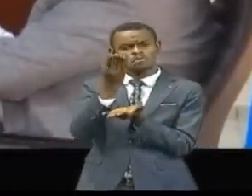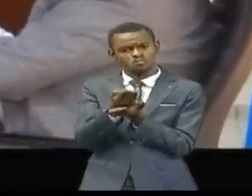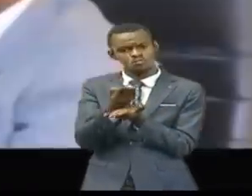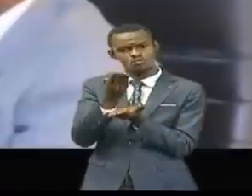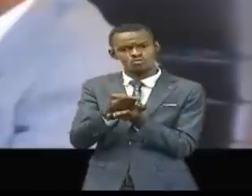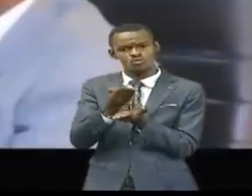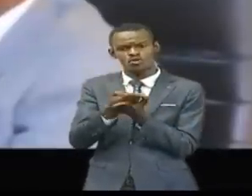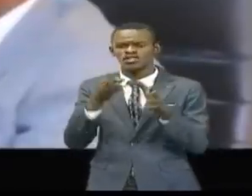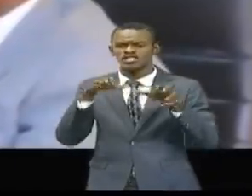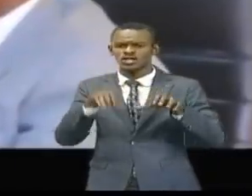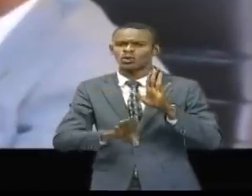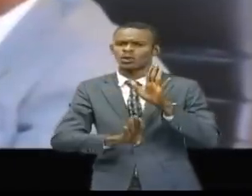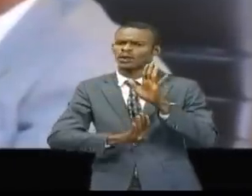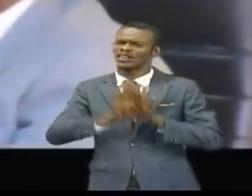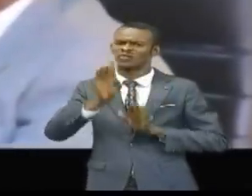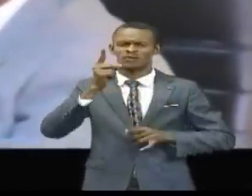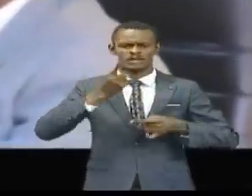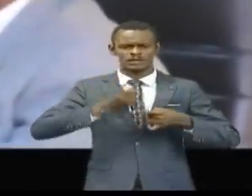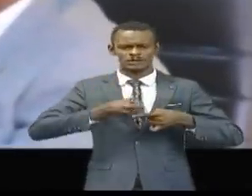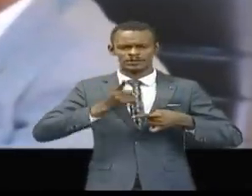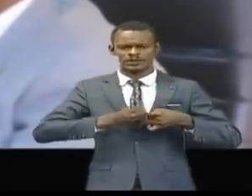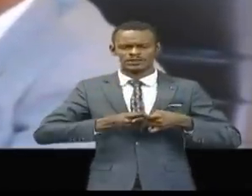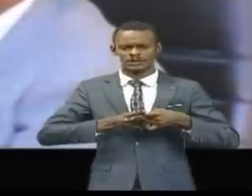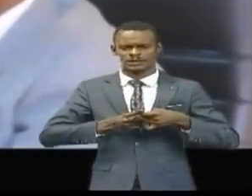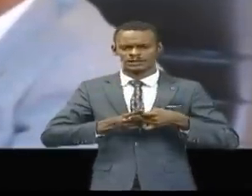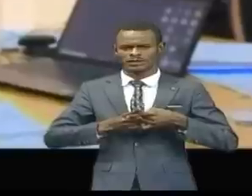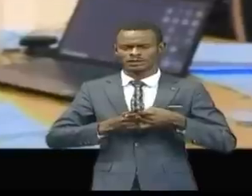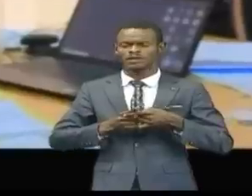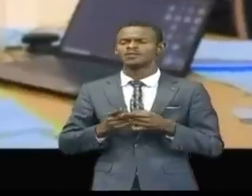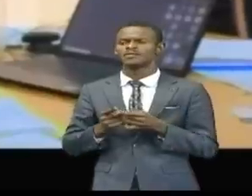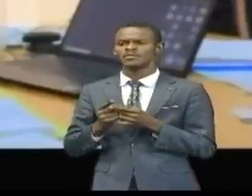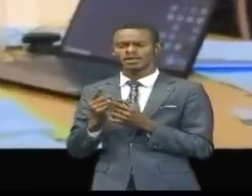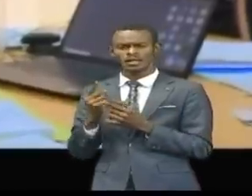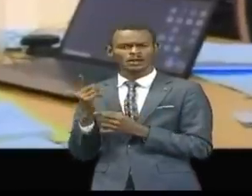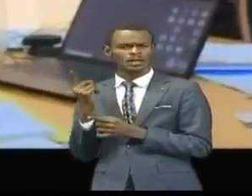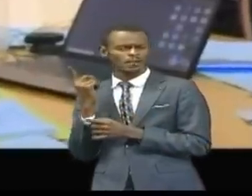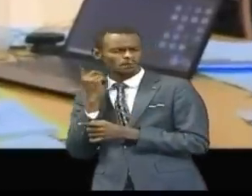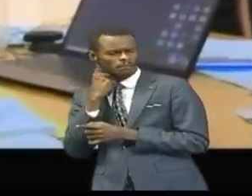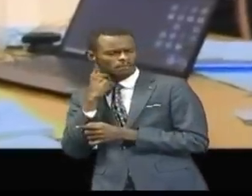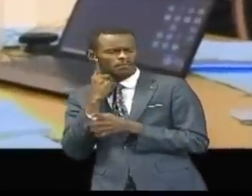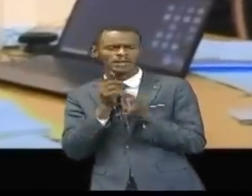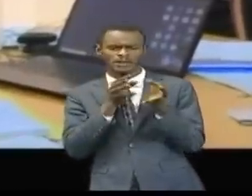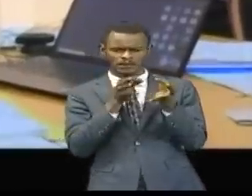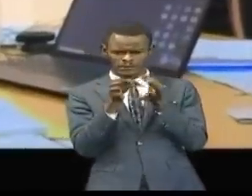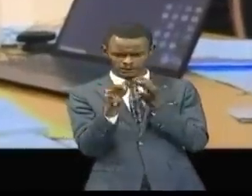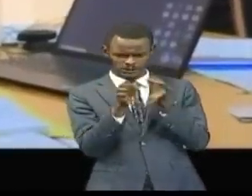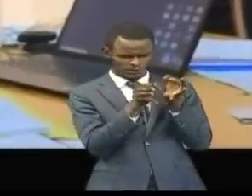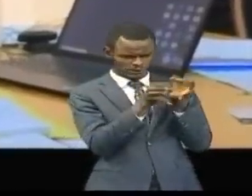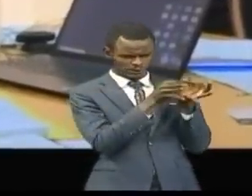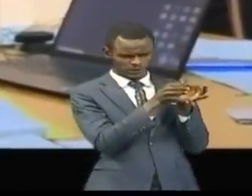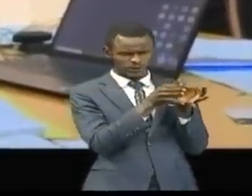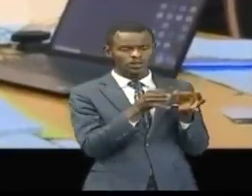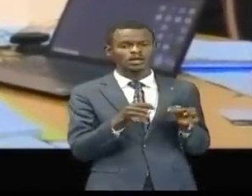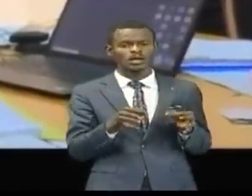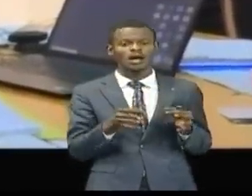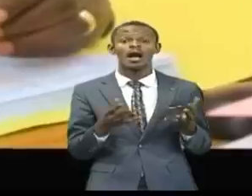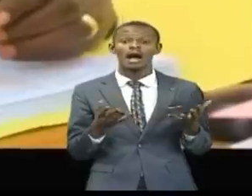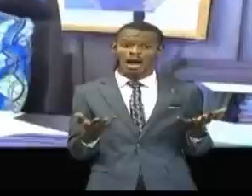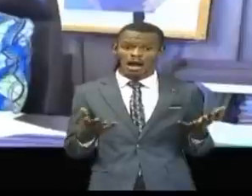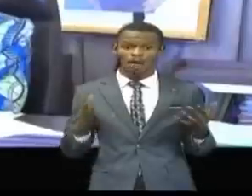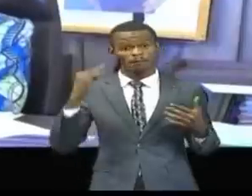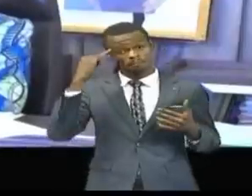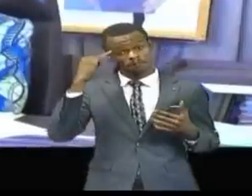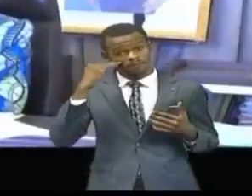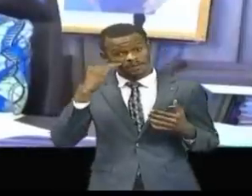ce sujet, le Conseil des ministres a convenu de clarifier et de renforcer